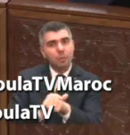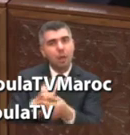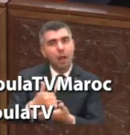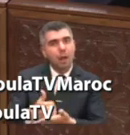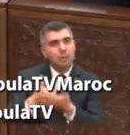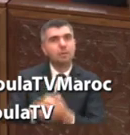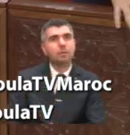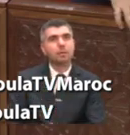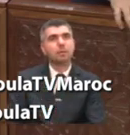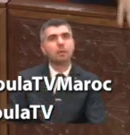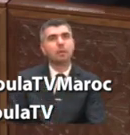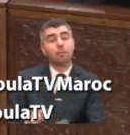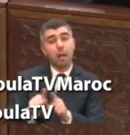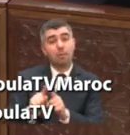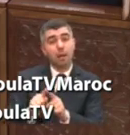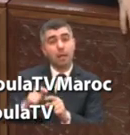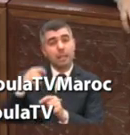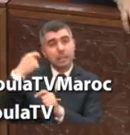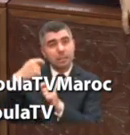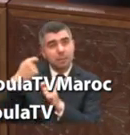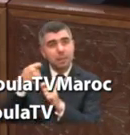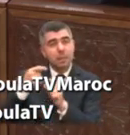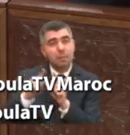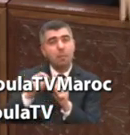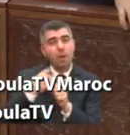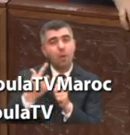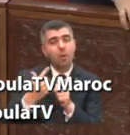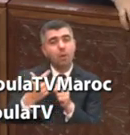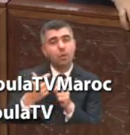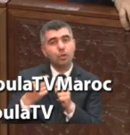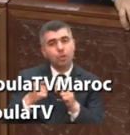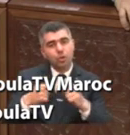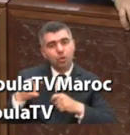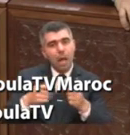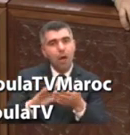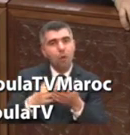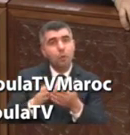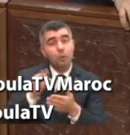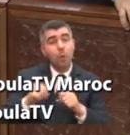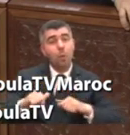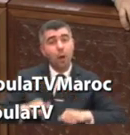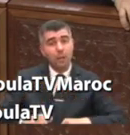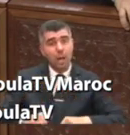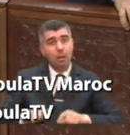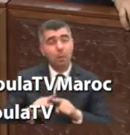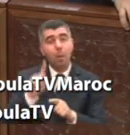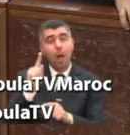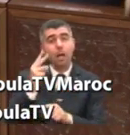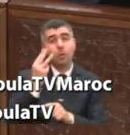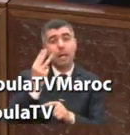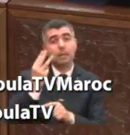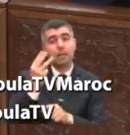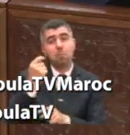فيما يتعلق بالفنان خصوصا بالنسبه للفولكلور، لابد ان نشير ان وزاره الثقافه تنظم 31 مهرجانا